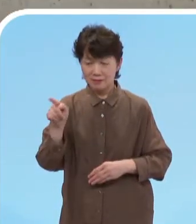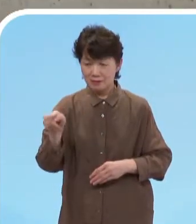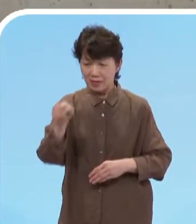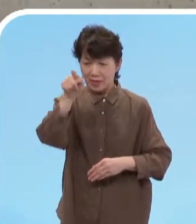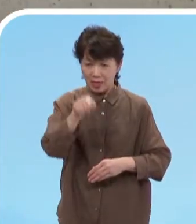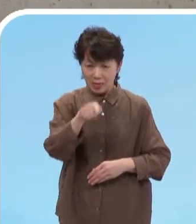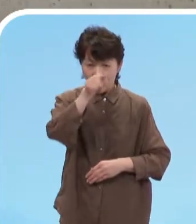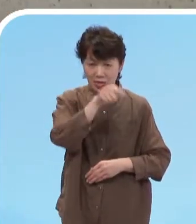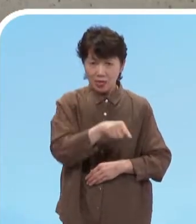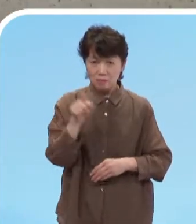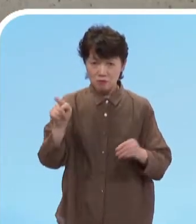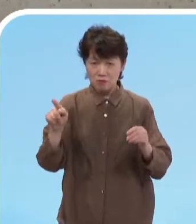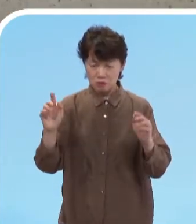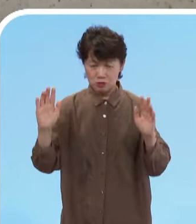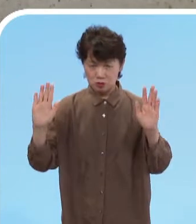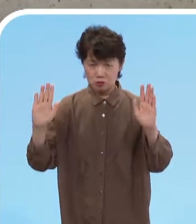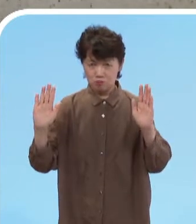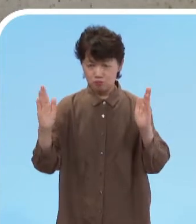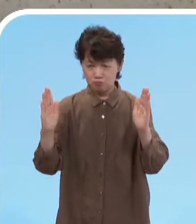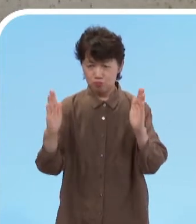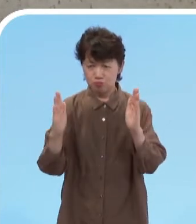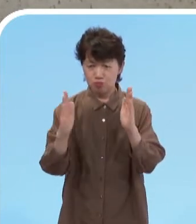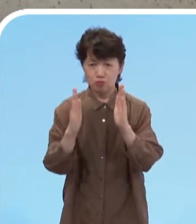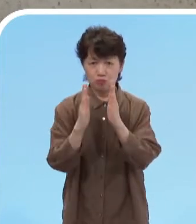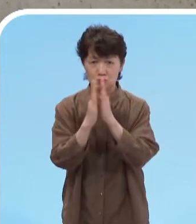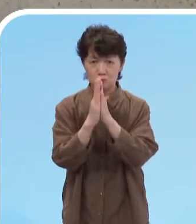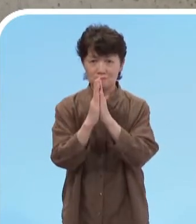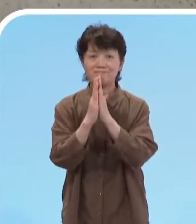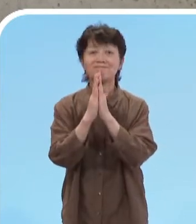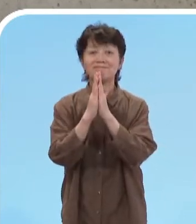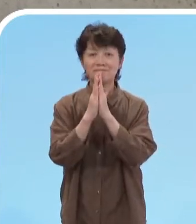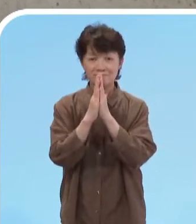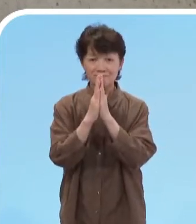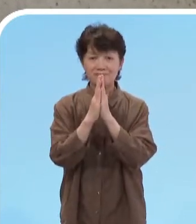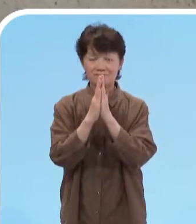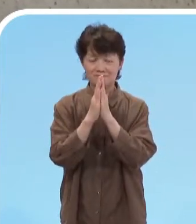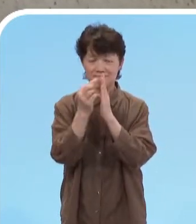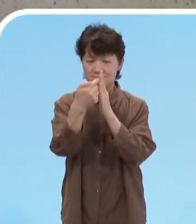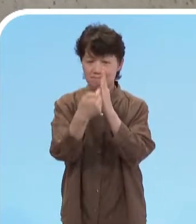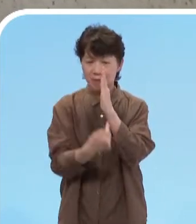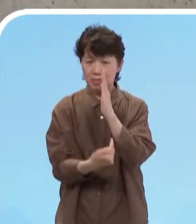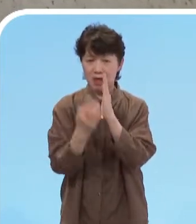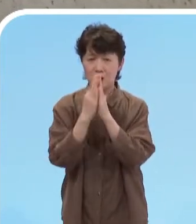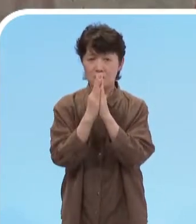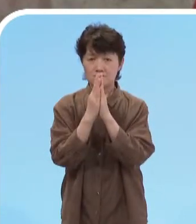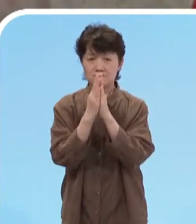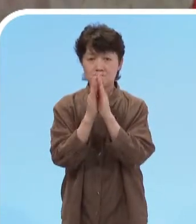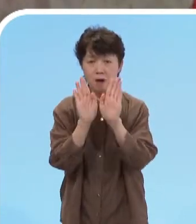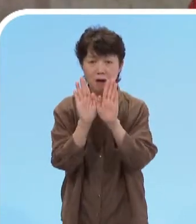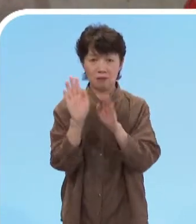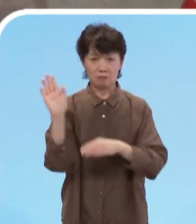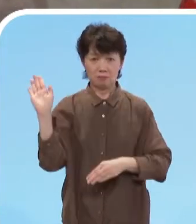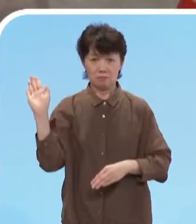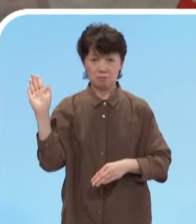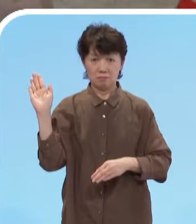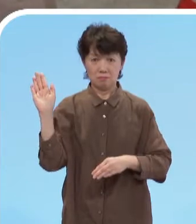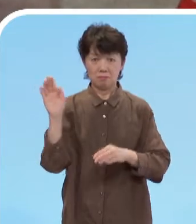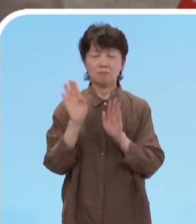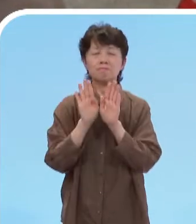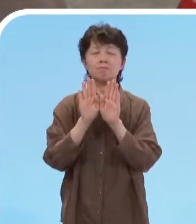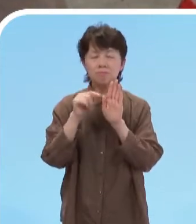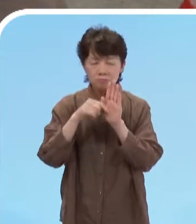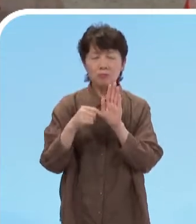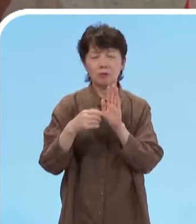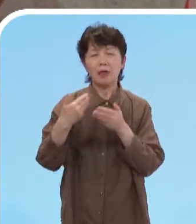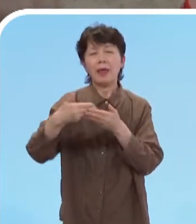これ先ほど M 型に折ったところを同じように折って、真ん中を開くと変